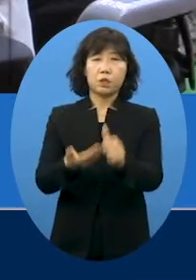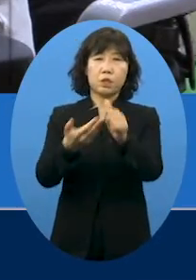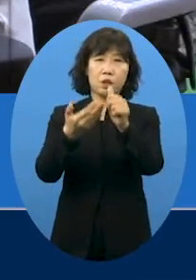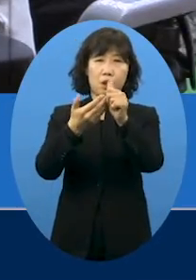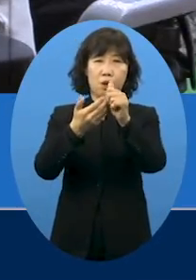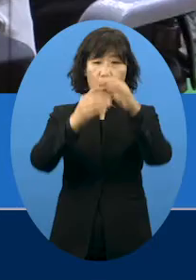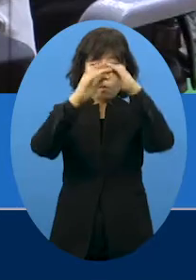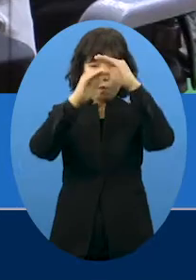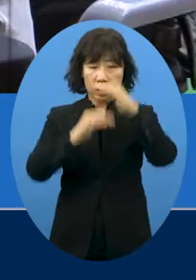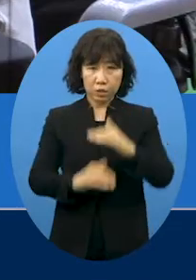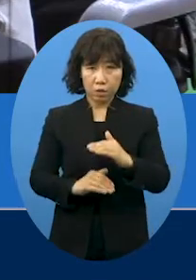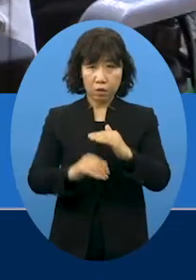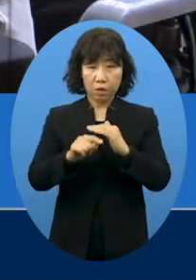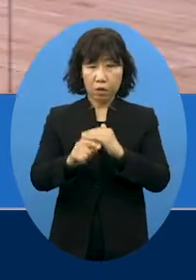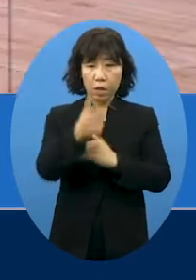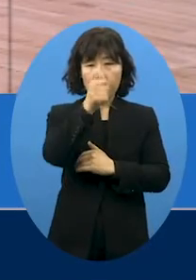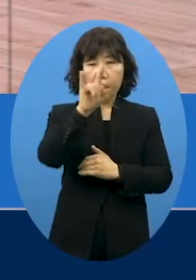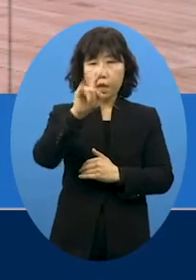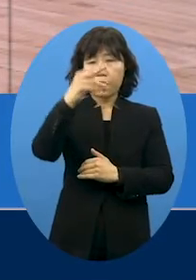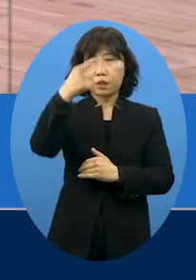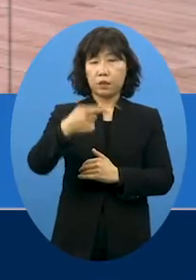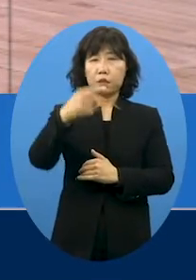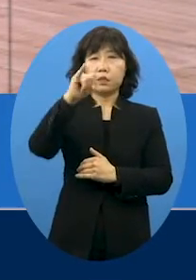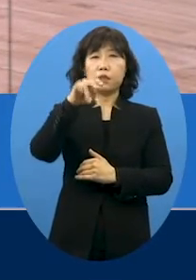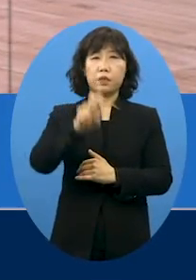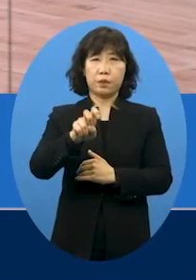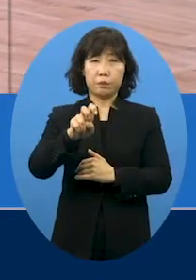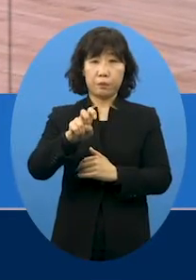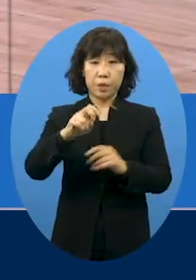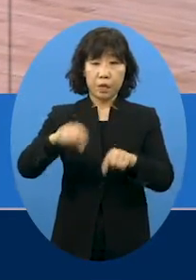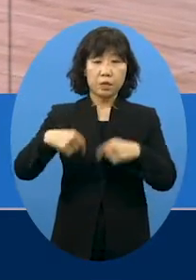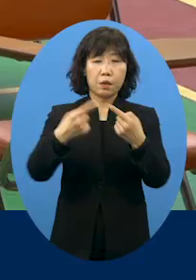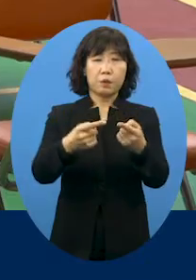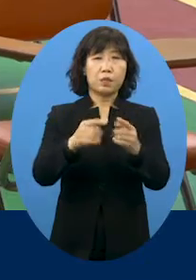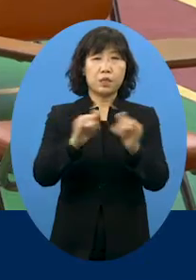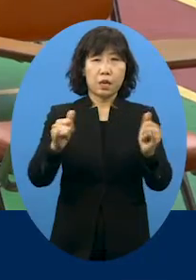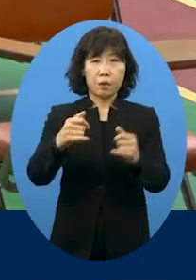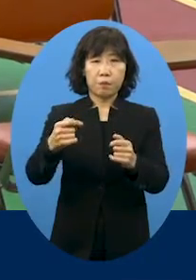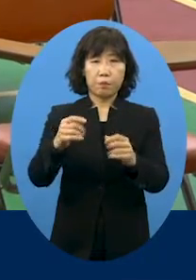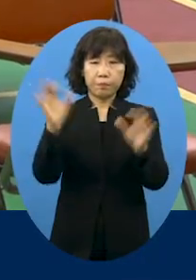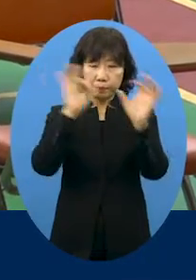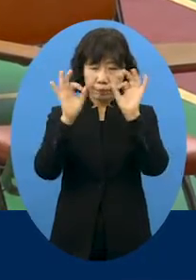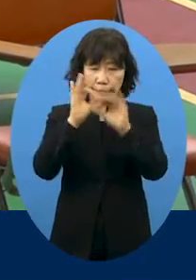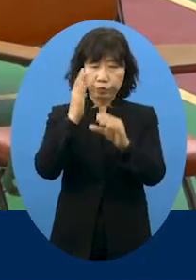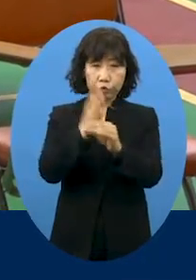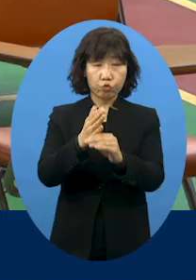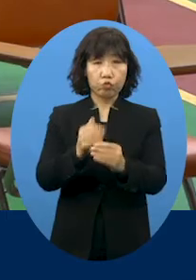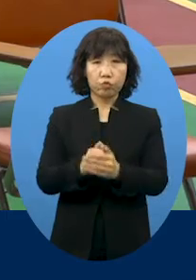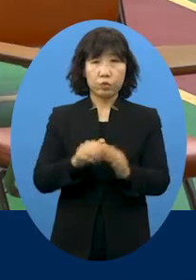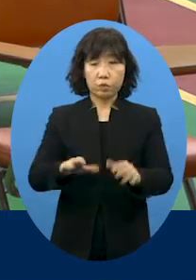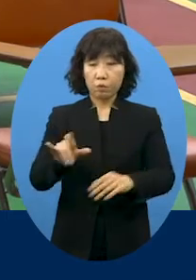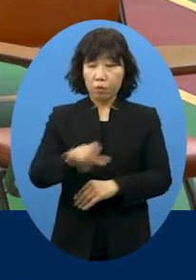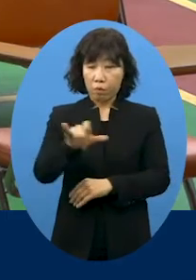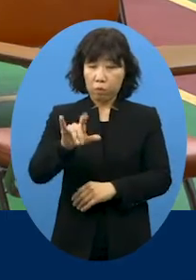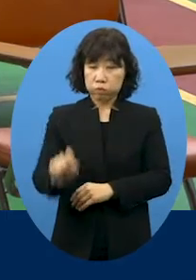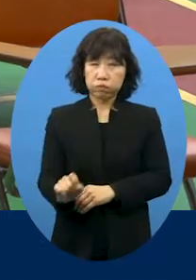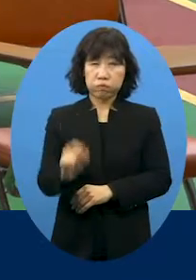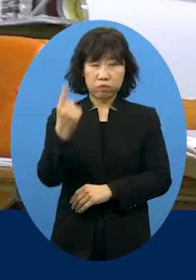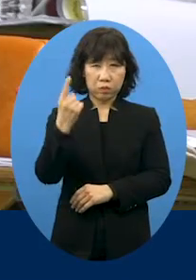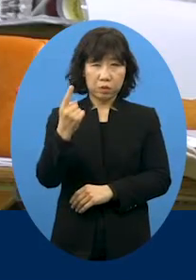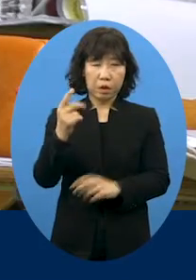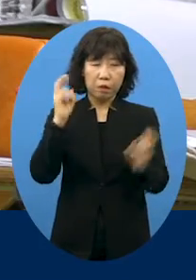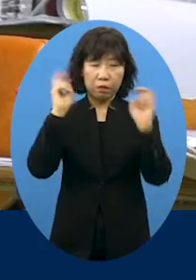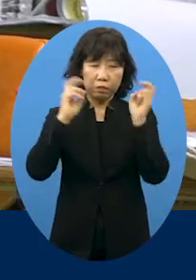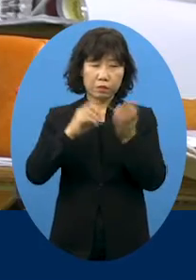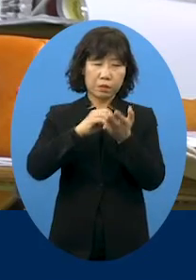양성 교육과정 청년취업 해 드림 의 교육생을 모집합니다 청년취업 해드림 사업은 코론 l9 여파로